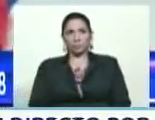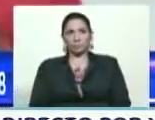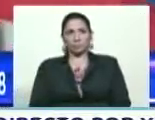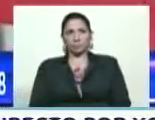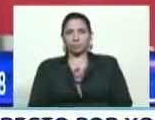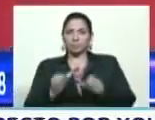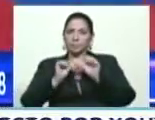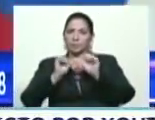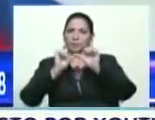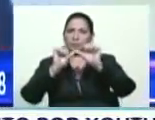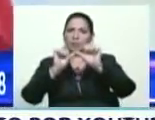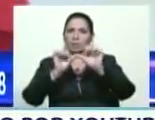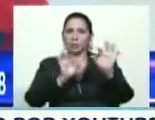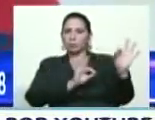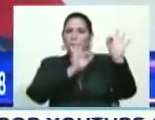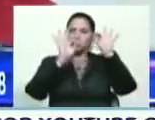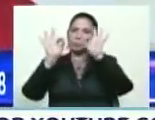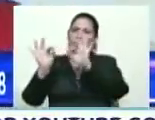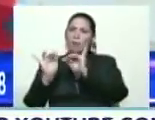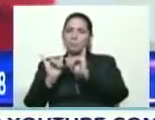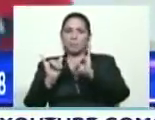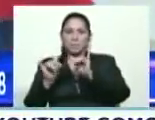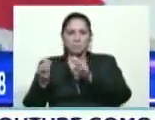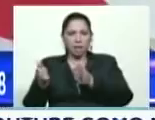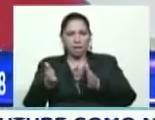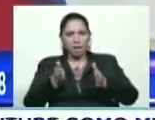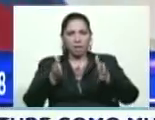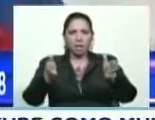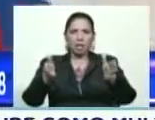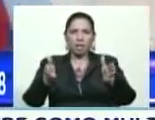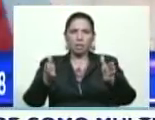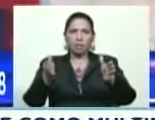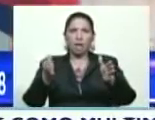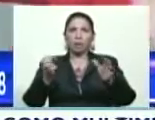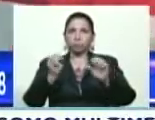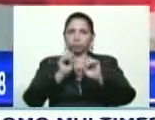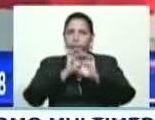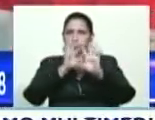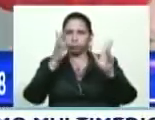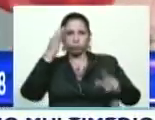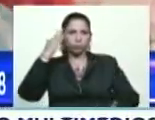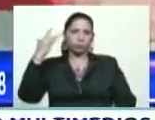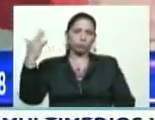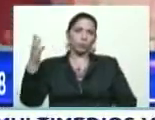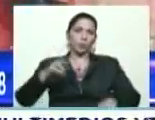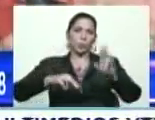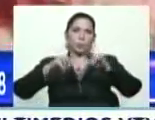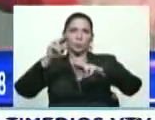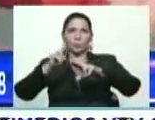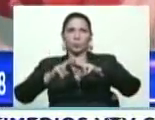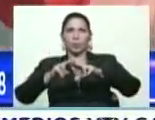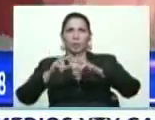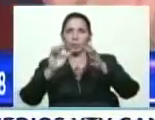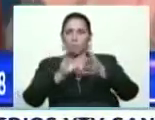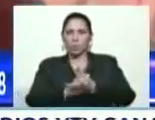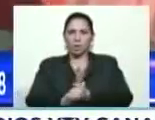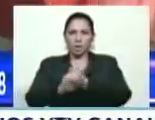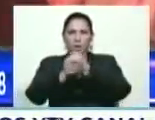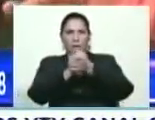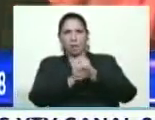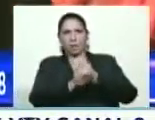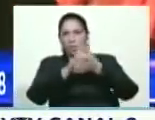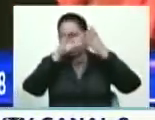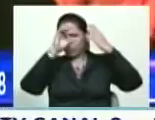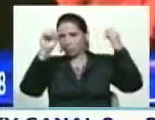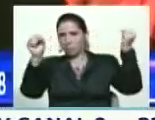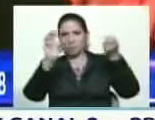misma línea con tal brillantez y estamos construyendo lazos de diplomacia, de paz en el mundo y